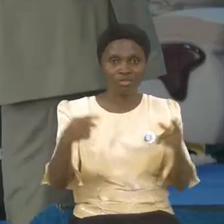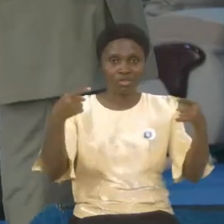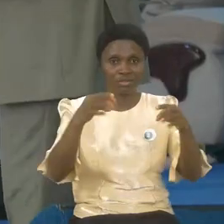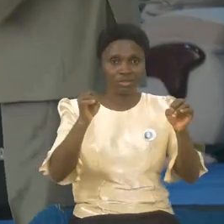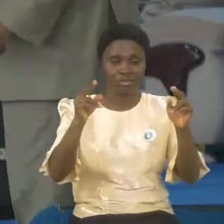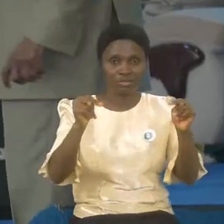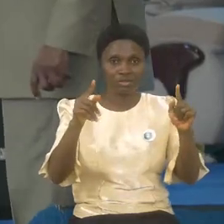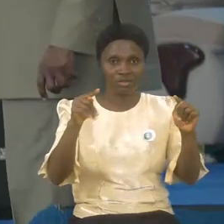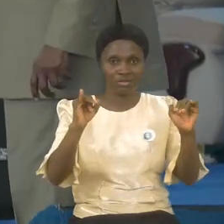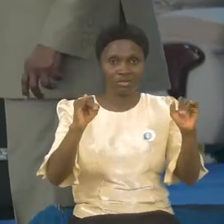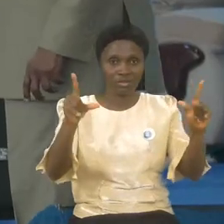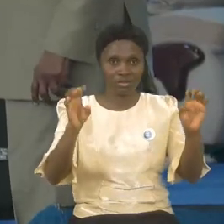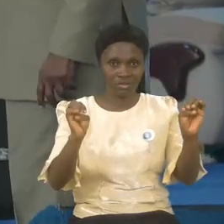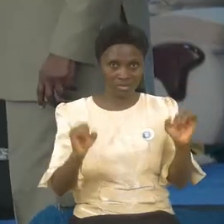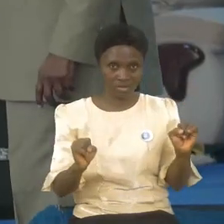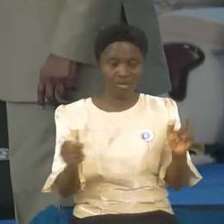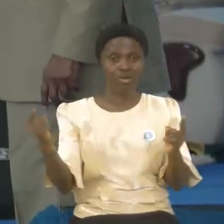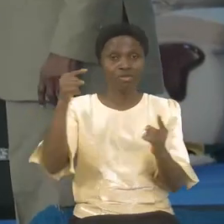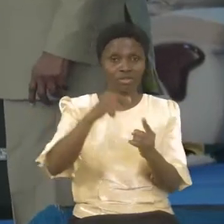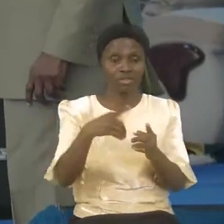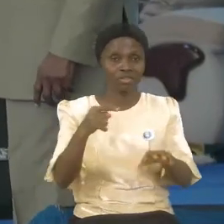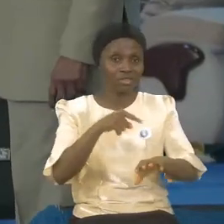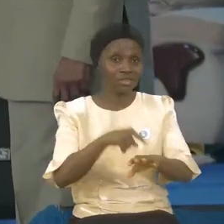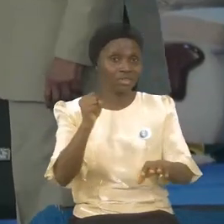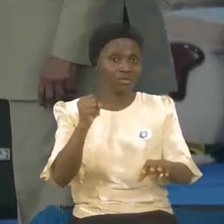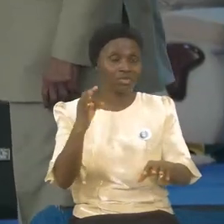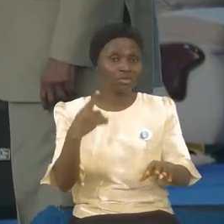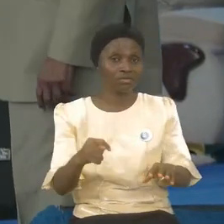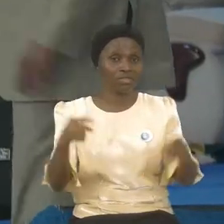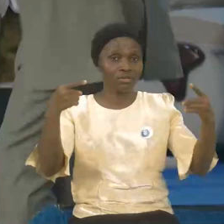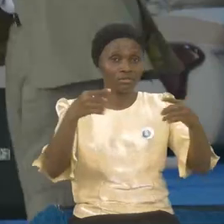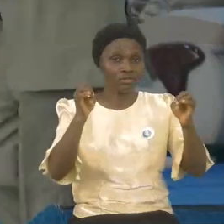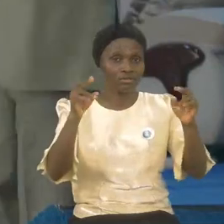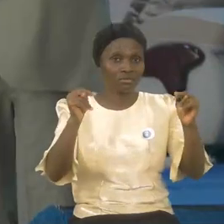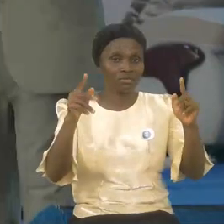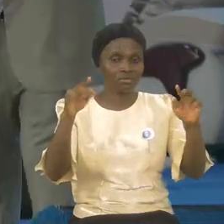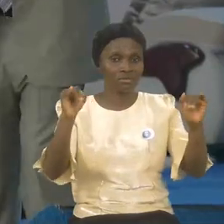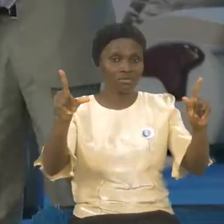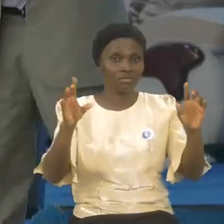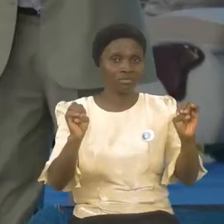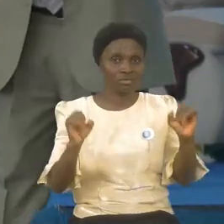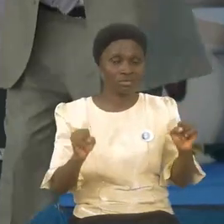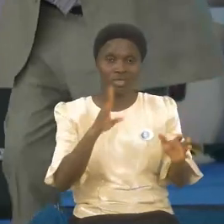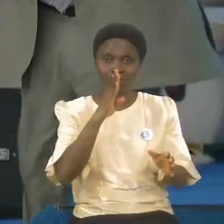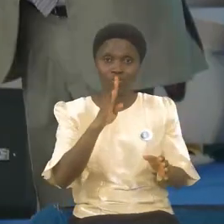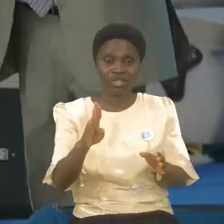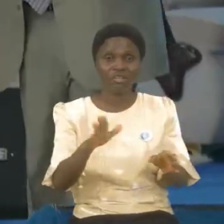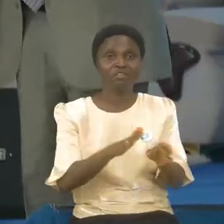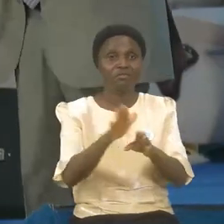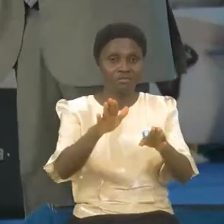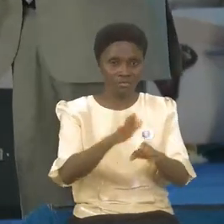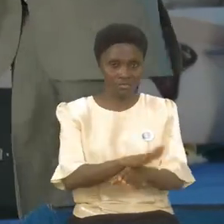par les nations jusqu'à ce que les temps des nations soient accompli du cas ce que